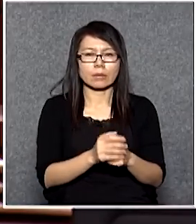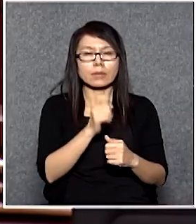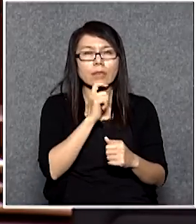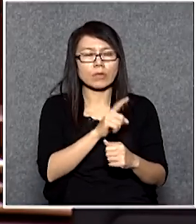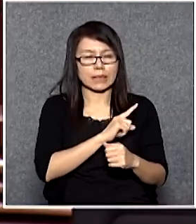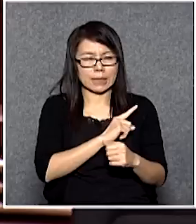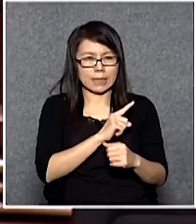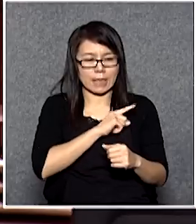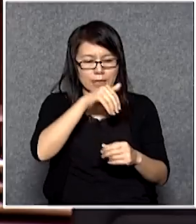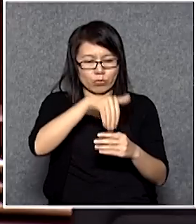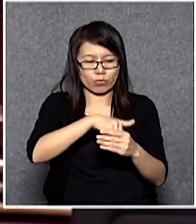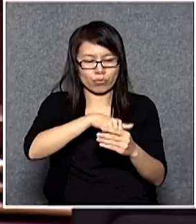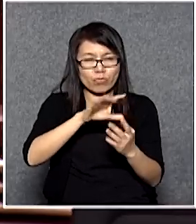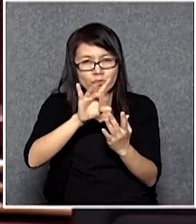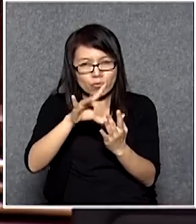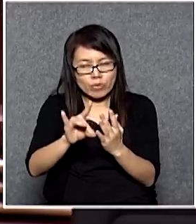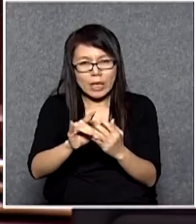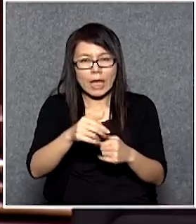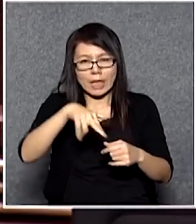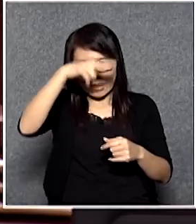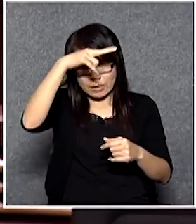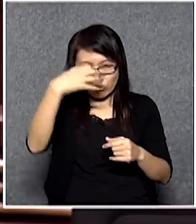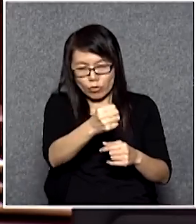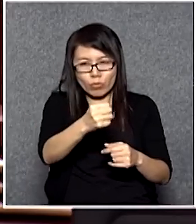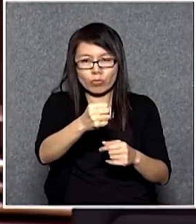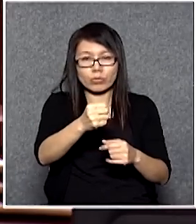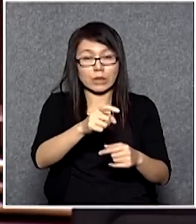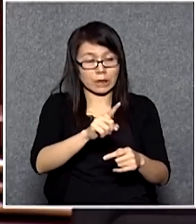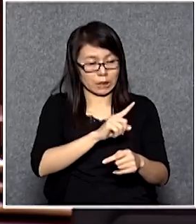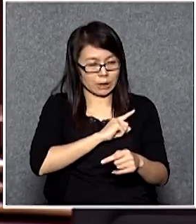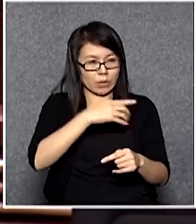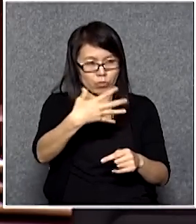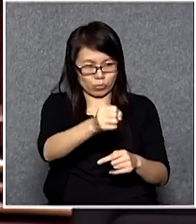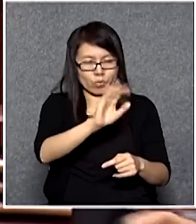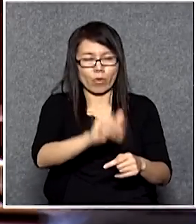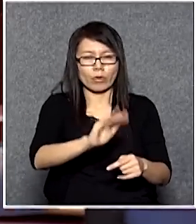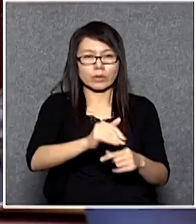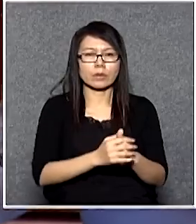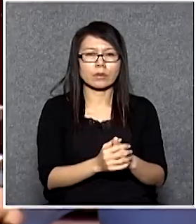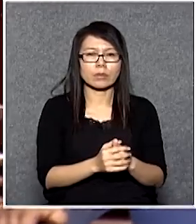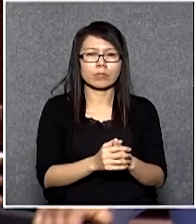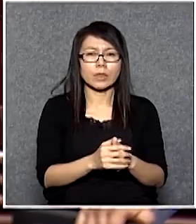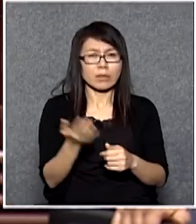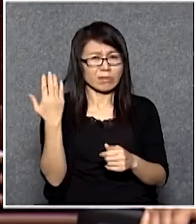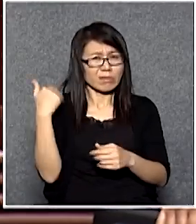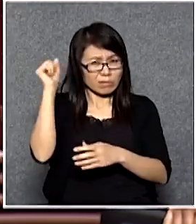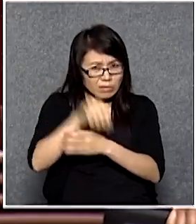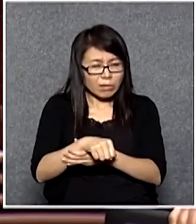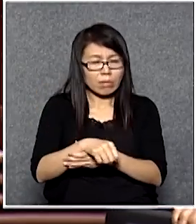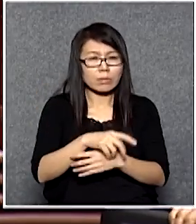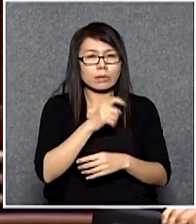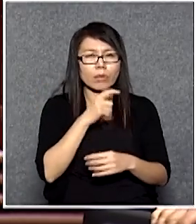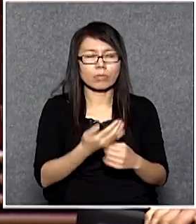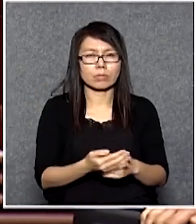己選擇行政長官的權利。這個承諾當